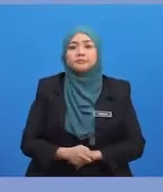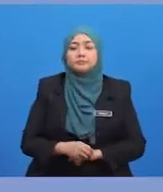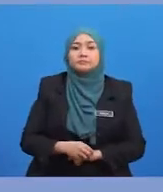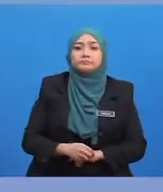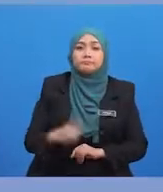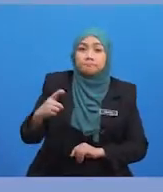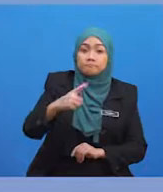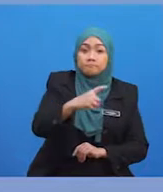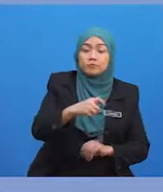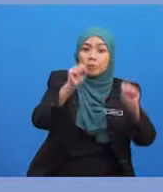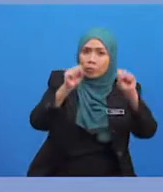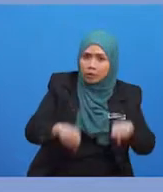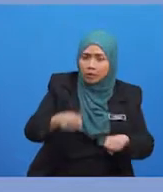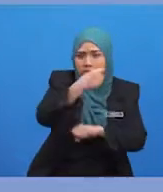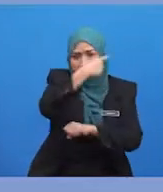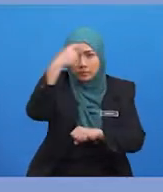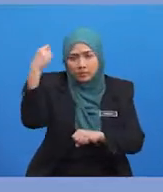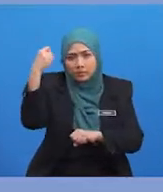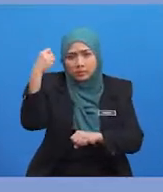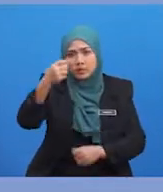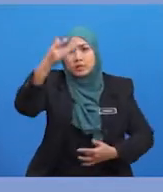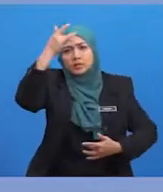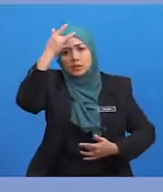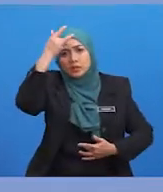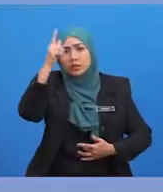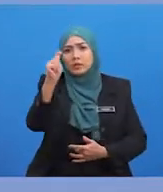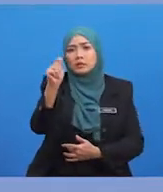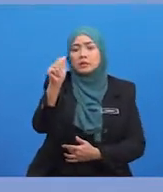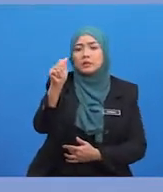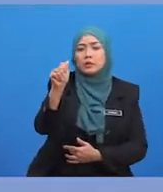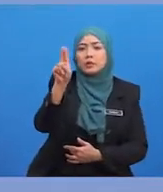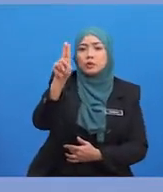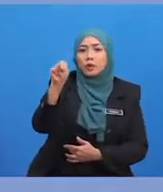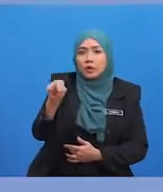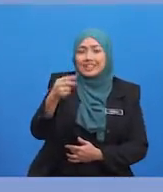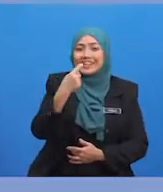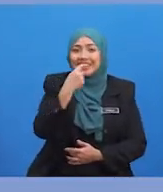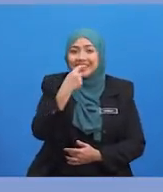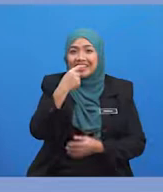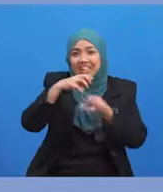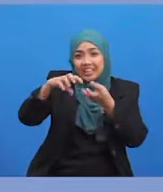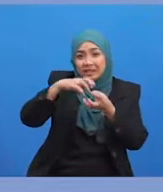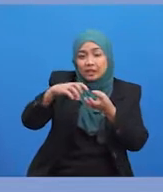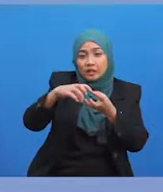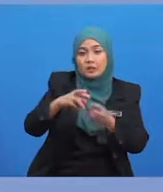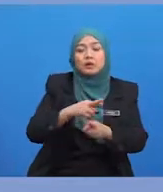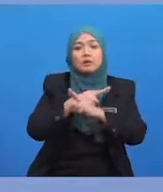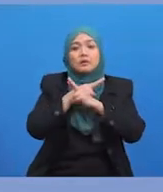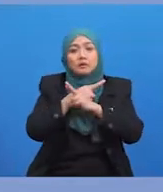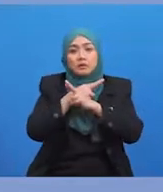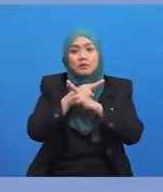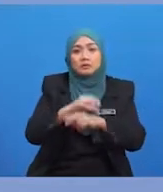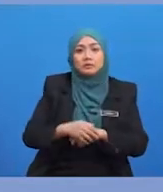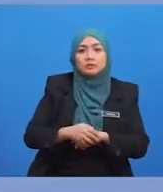Bakteria boleh menyebabkan penyakit taun, gigi reput, keracunan